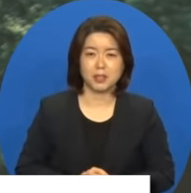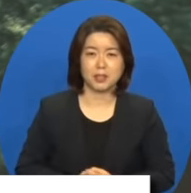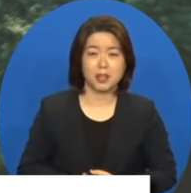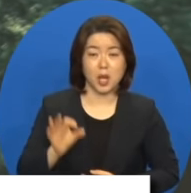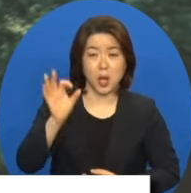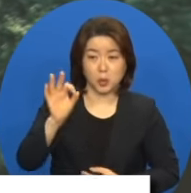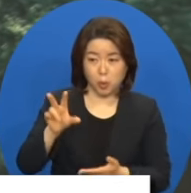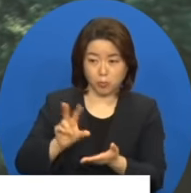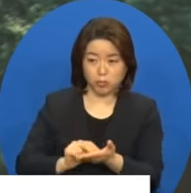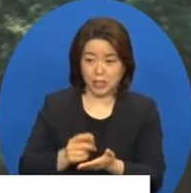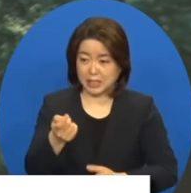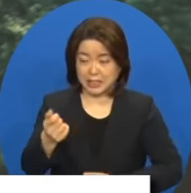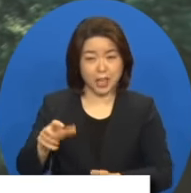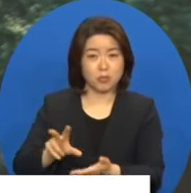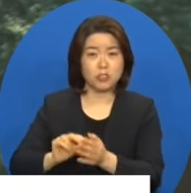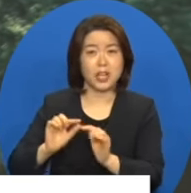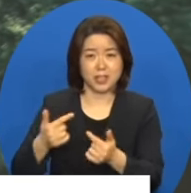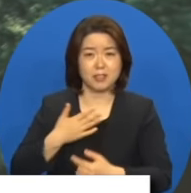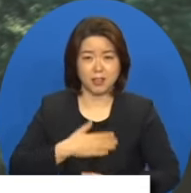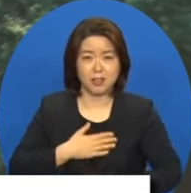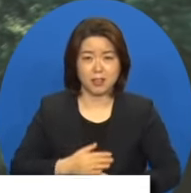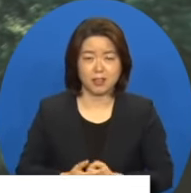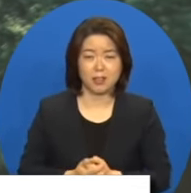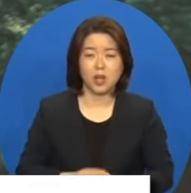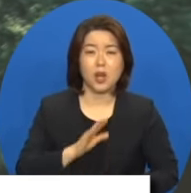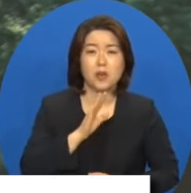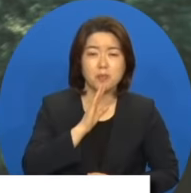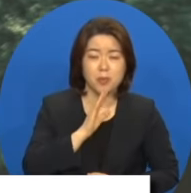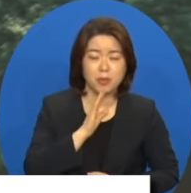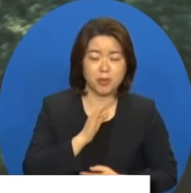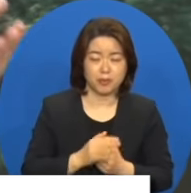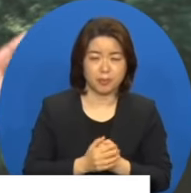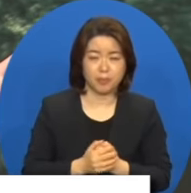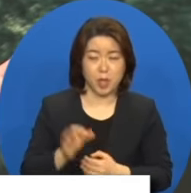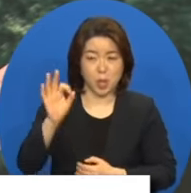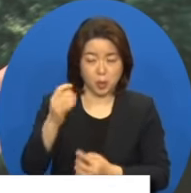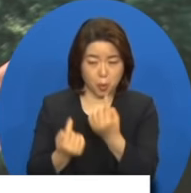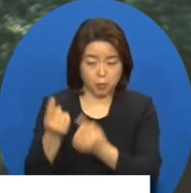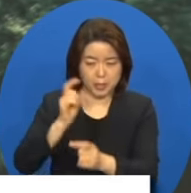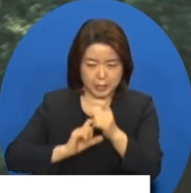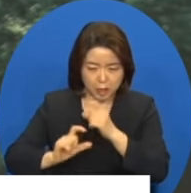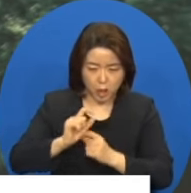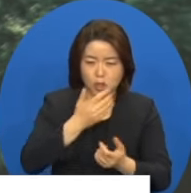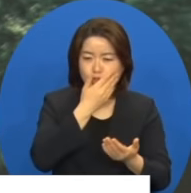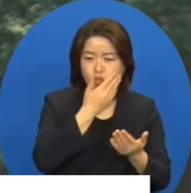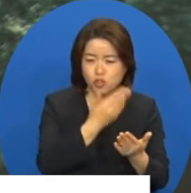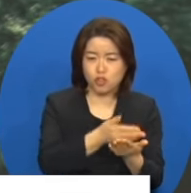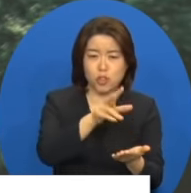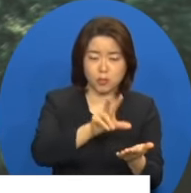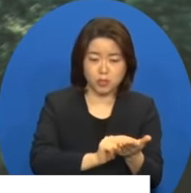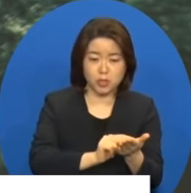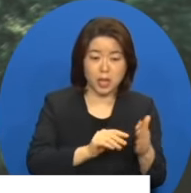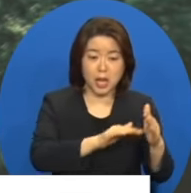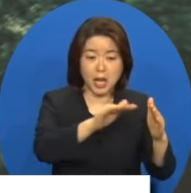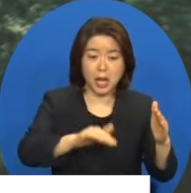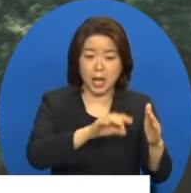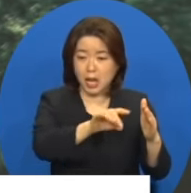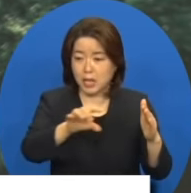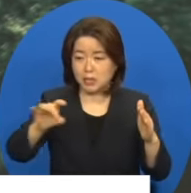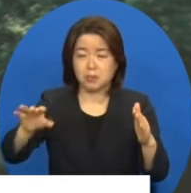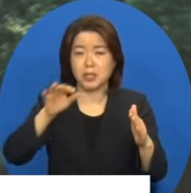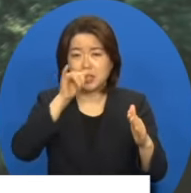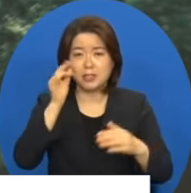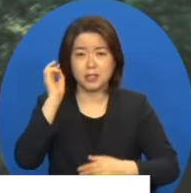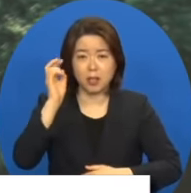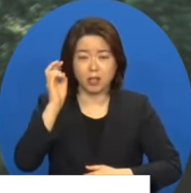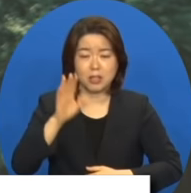문제 절대로 작은 문제 아닙니다. 물론 돈보다도 훨씬 더 중요한 문제들이 우리 가정에 있을 수 있어요. 실제로